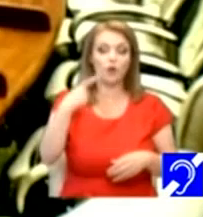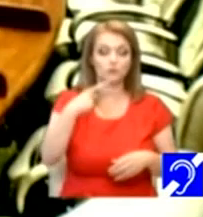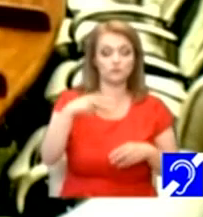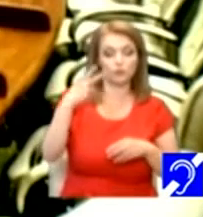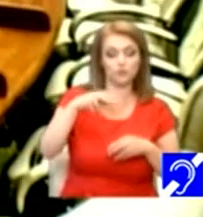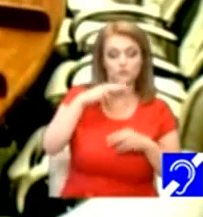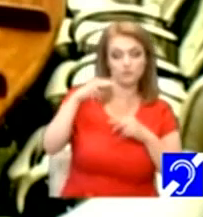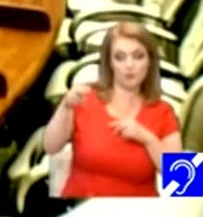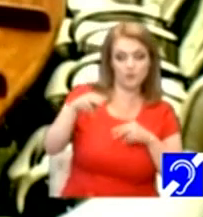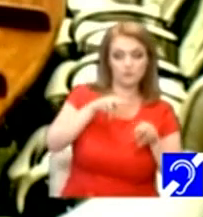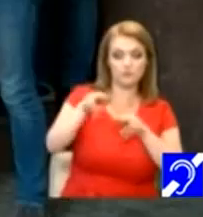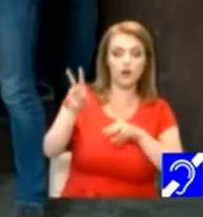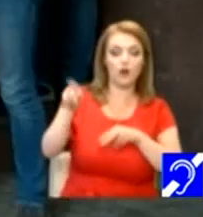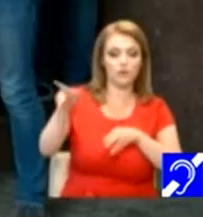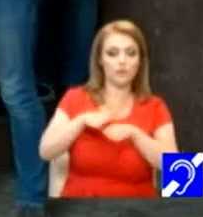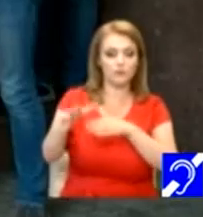promisiunilor electorale.